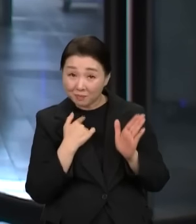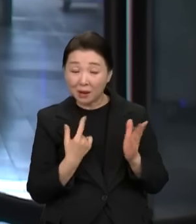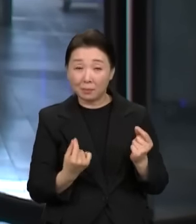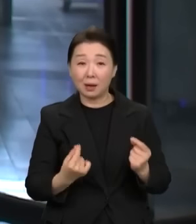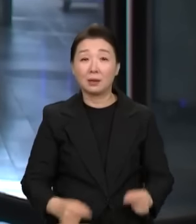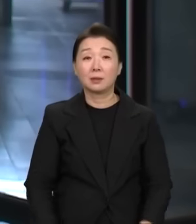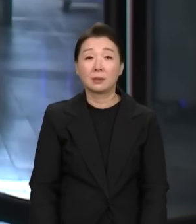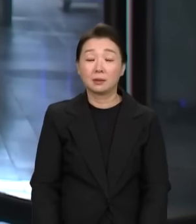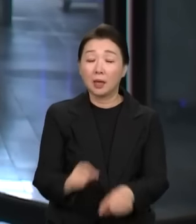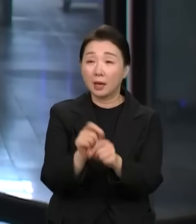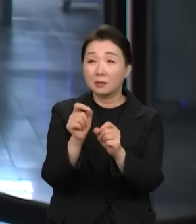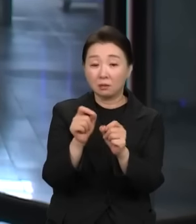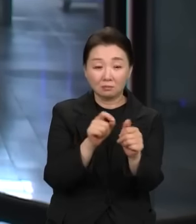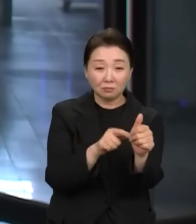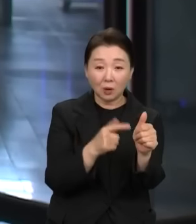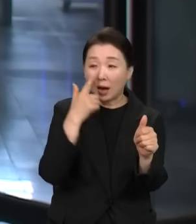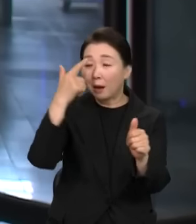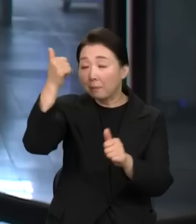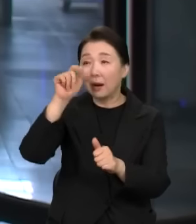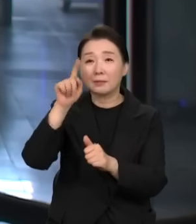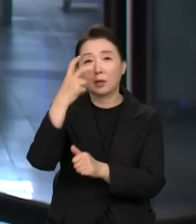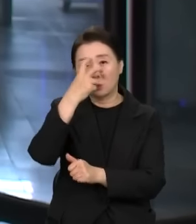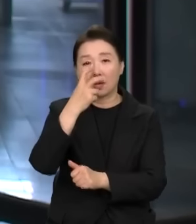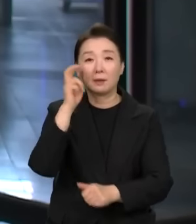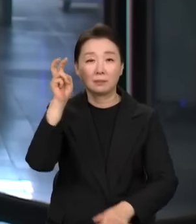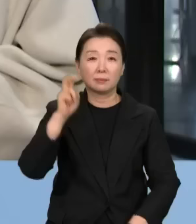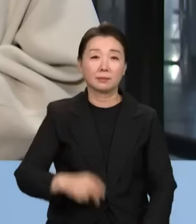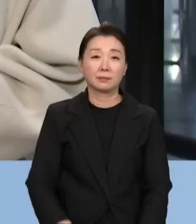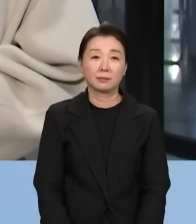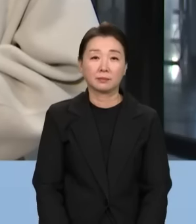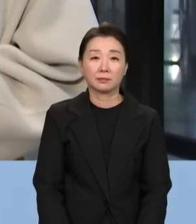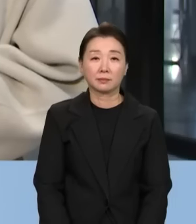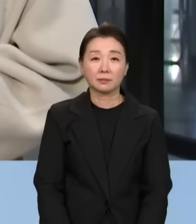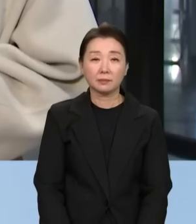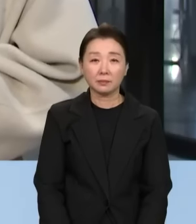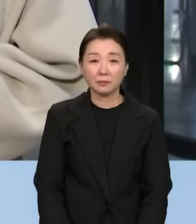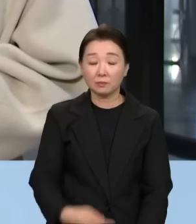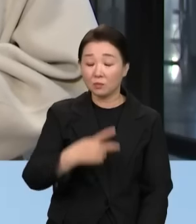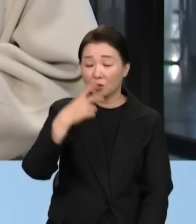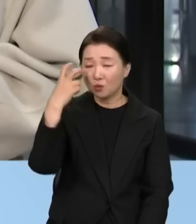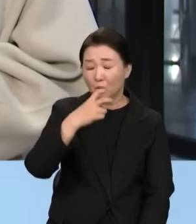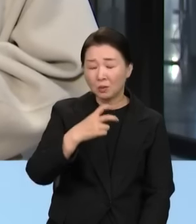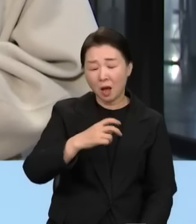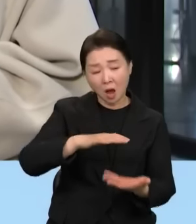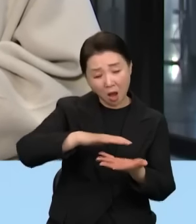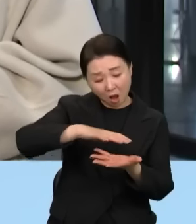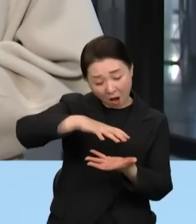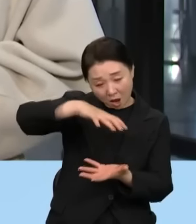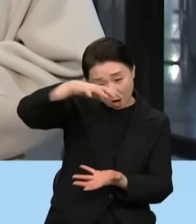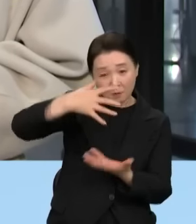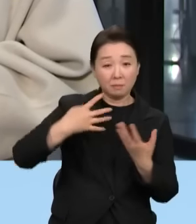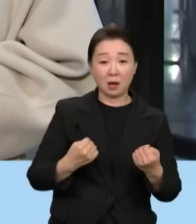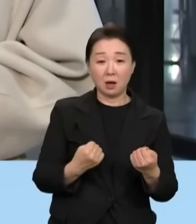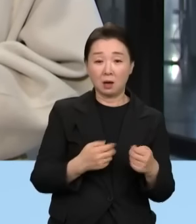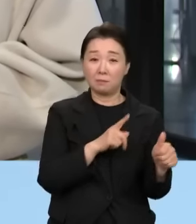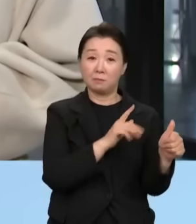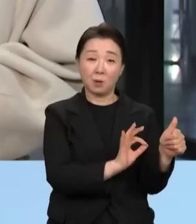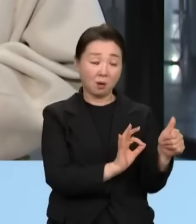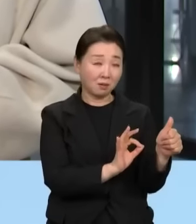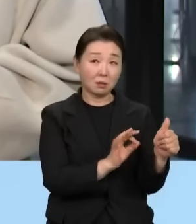자, 이 행정관의 아버지도 역시나 내일 조사를 받습니다. 이렇게 조사할 게 점점 많아지고 있는데 명태균 씨가